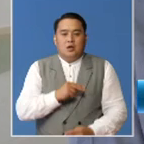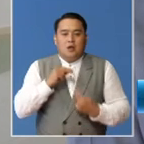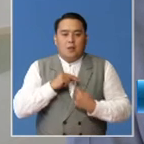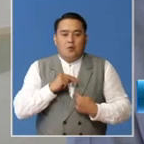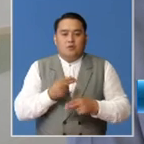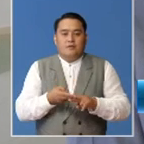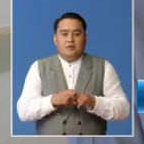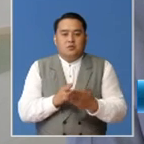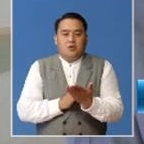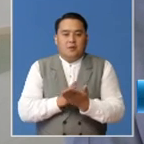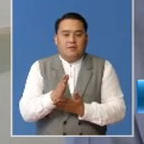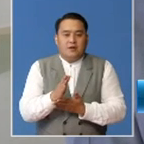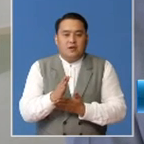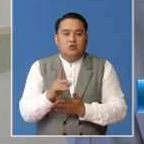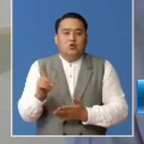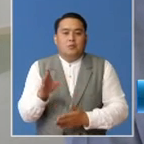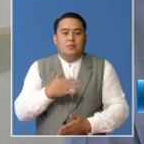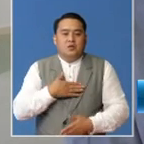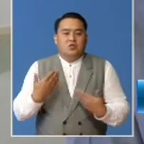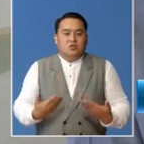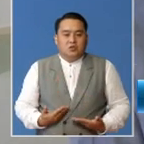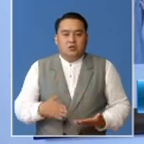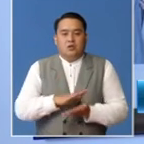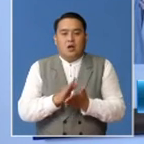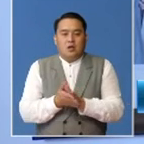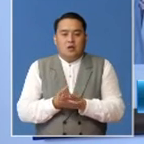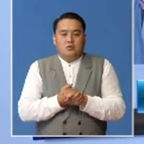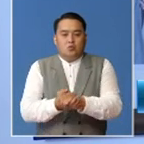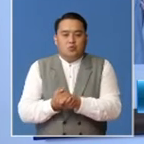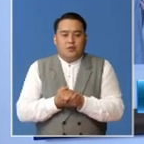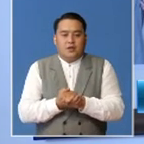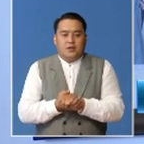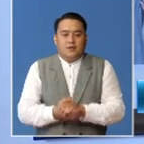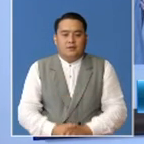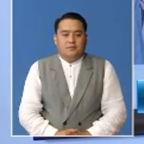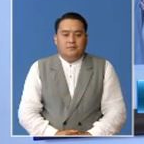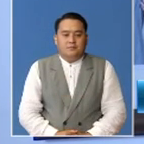же направлении, чтобы мы все жили в мире, в согласии, в дружбе.